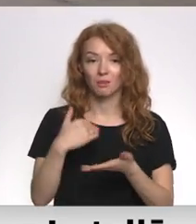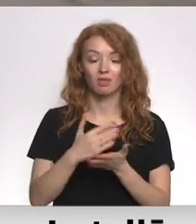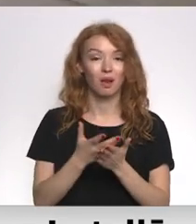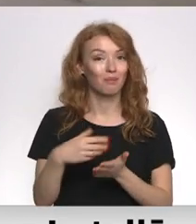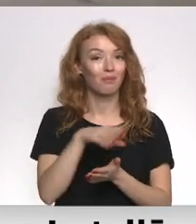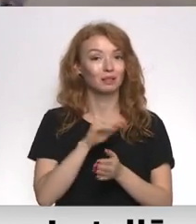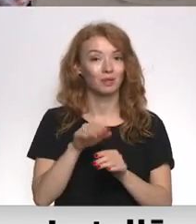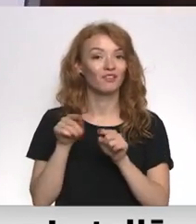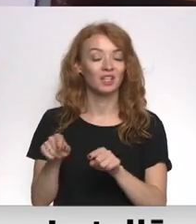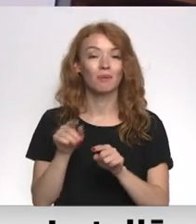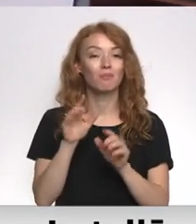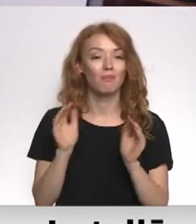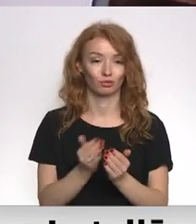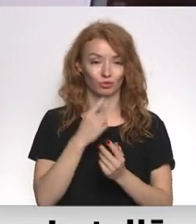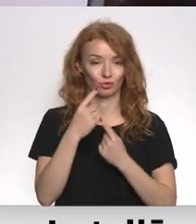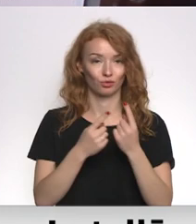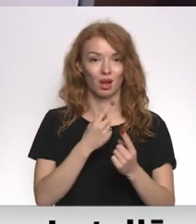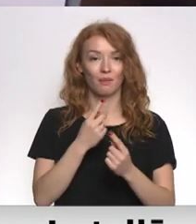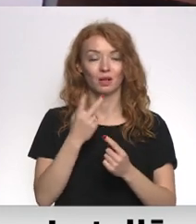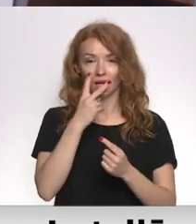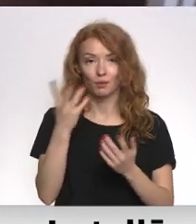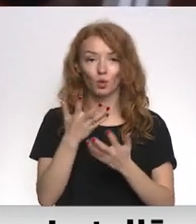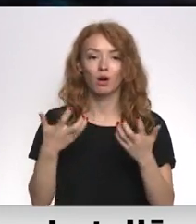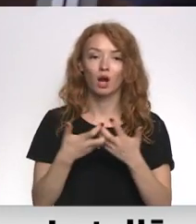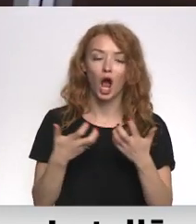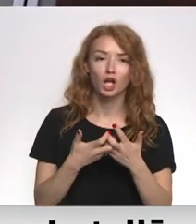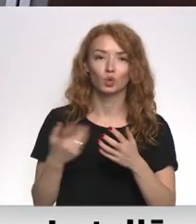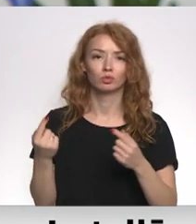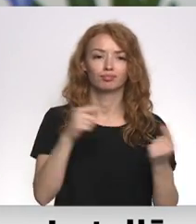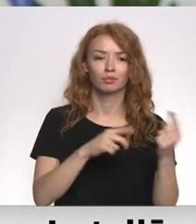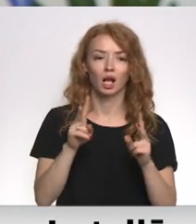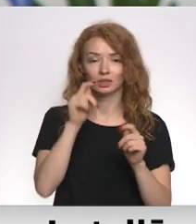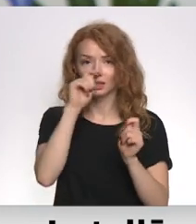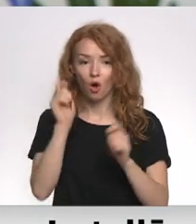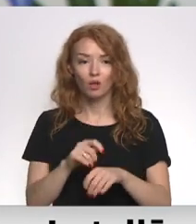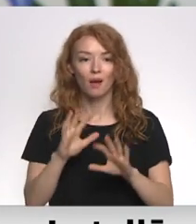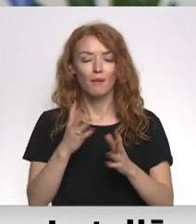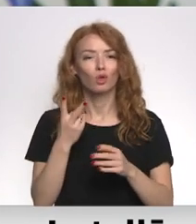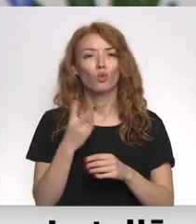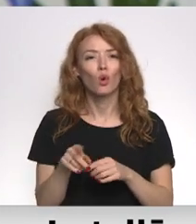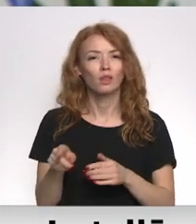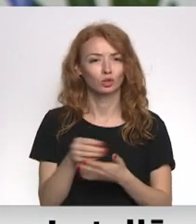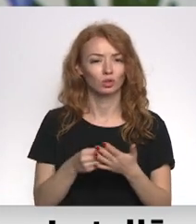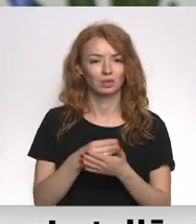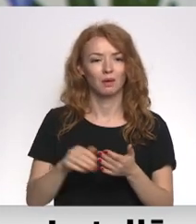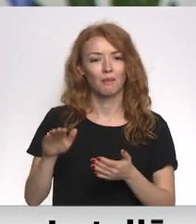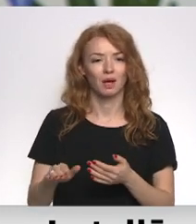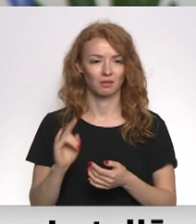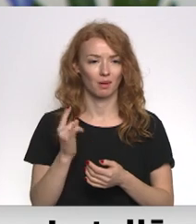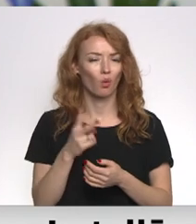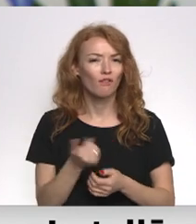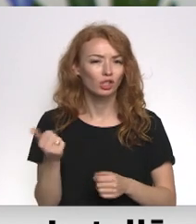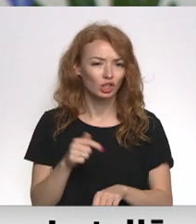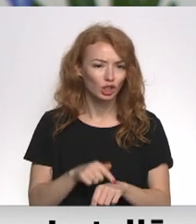viņiem maz runājam, mēs skatāmies, kur ir kara pozīcijas, kurš uzvar, kurš zaudē, bet to, ka ko tas mazais bērniņš, izjūtu,